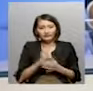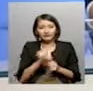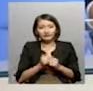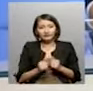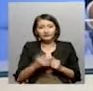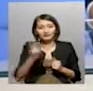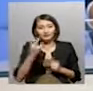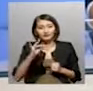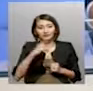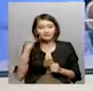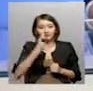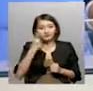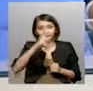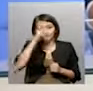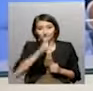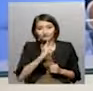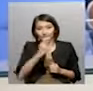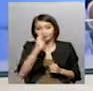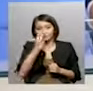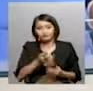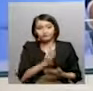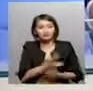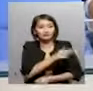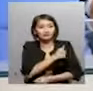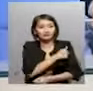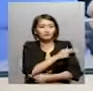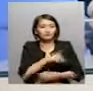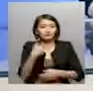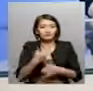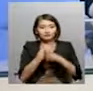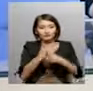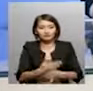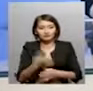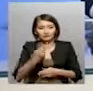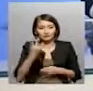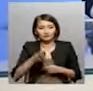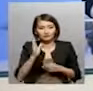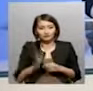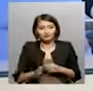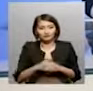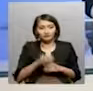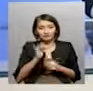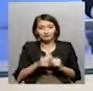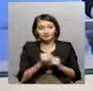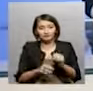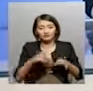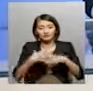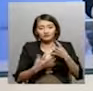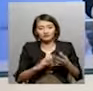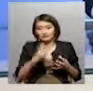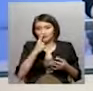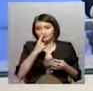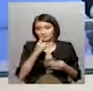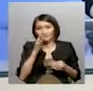ауылдық жерлерде алғашқы медициналық санитарлық көмектің қол жетінді болуын қамтамасыз ету қажет. Бұл елбасының биылғы жолдауындағы